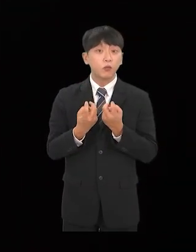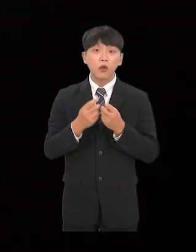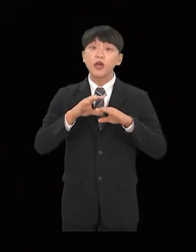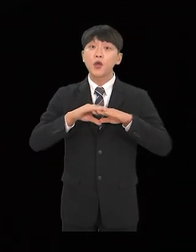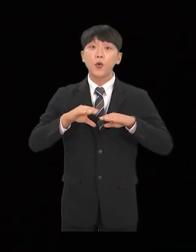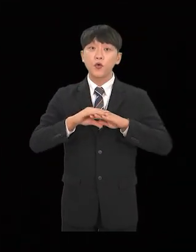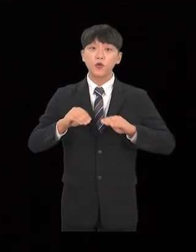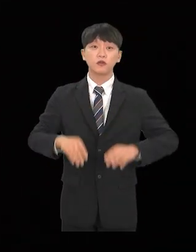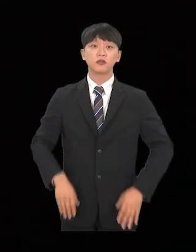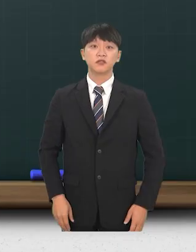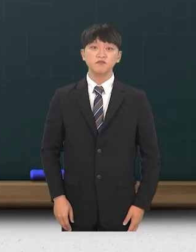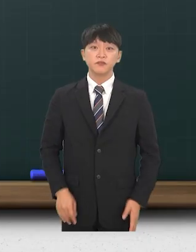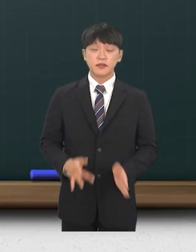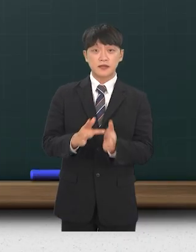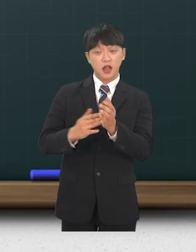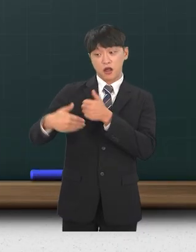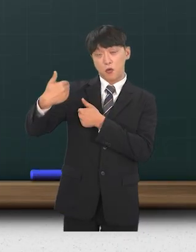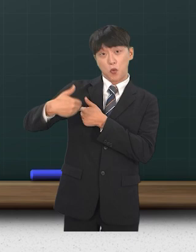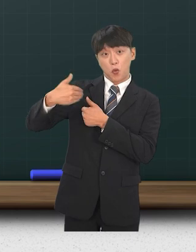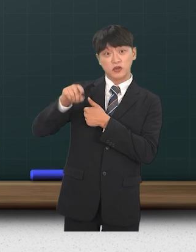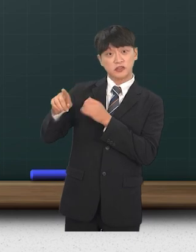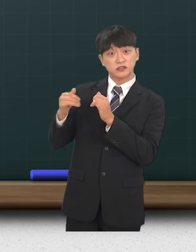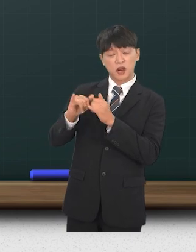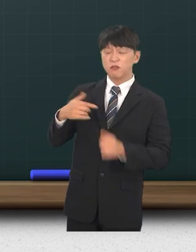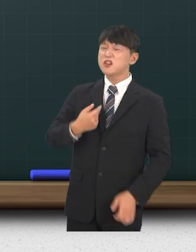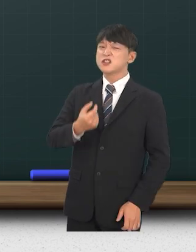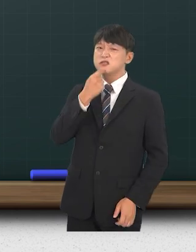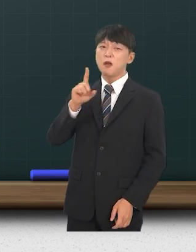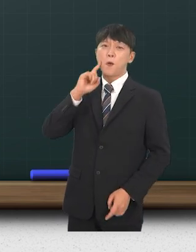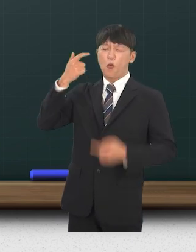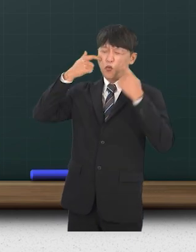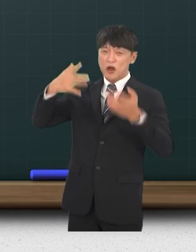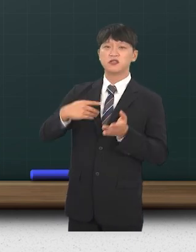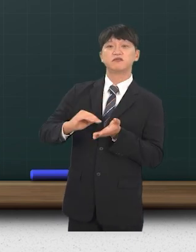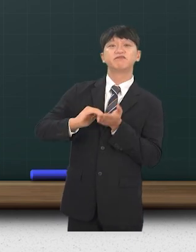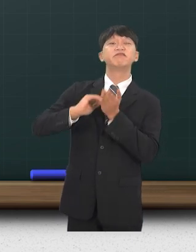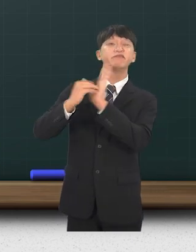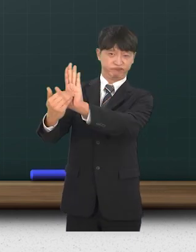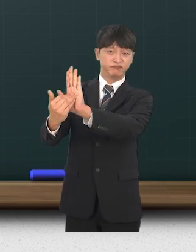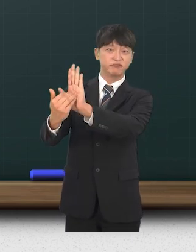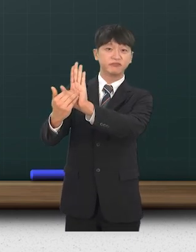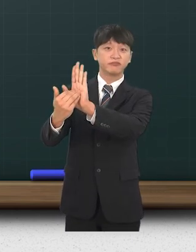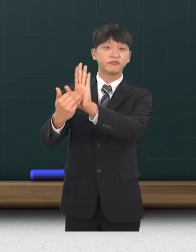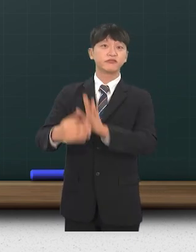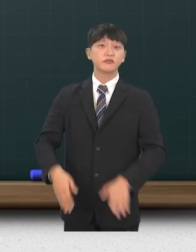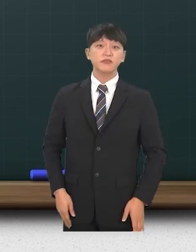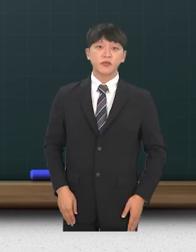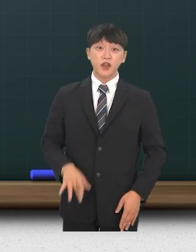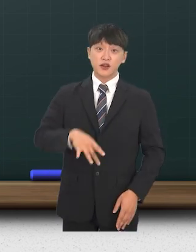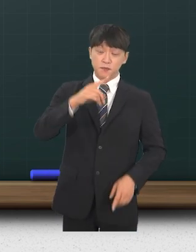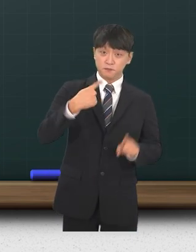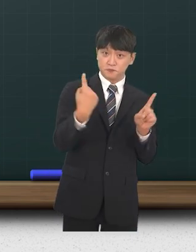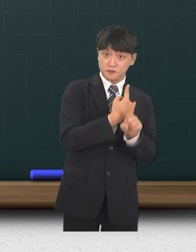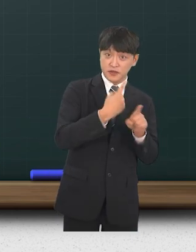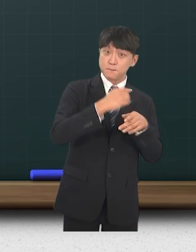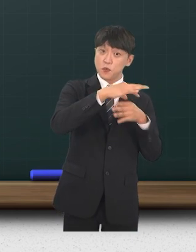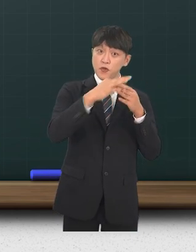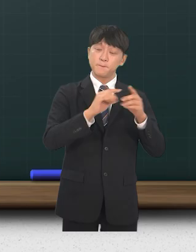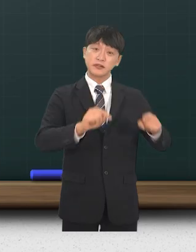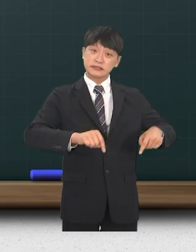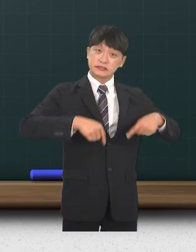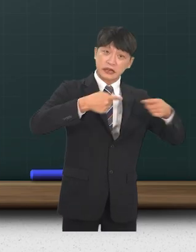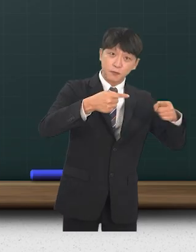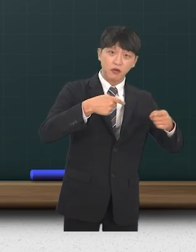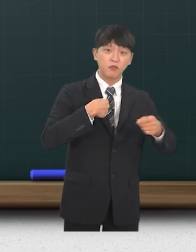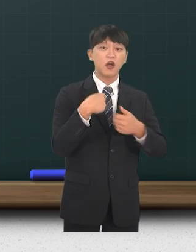어떻게 대처해야 할까요? 약물을 권유하는 이에게 자신의 의사를 밝히고 단호하게 거절합니다. 조기 치료 프로그램에